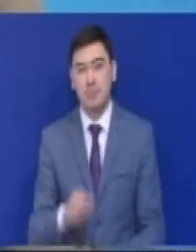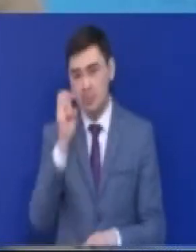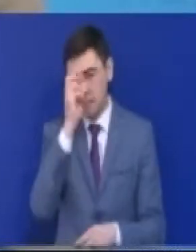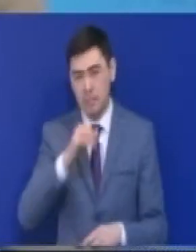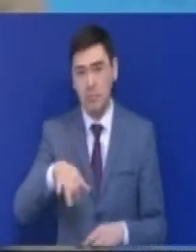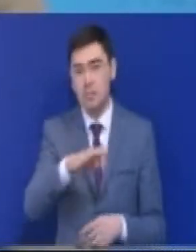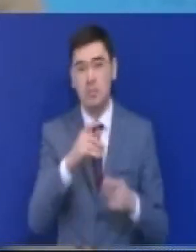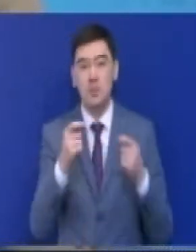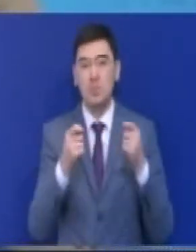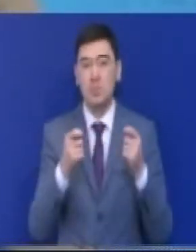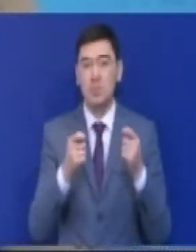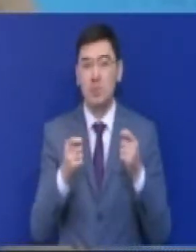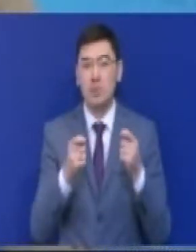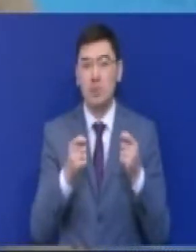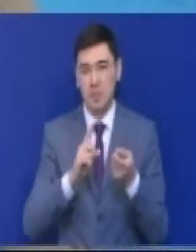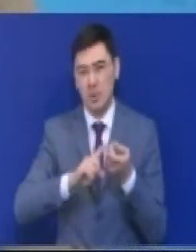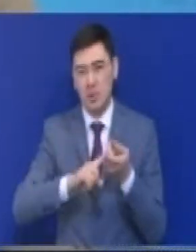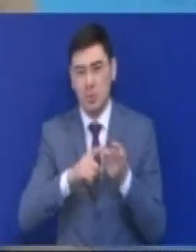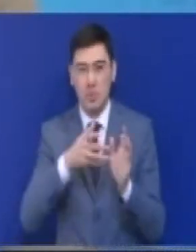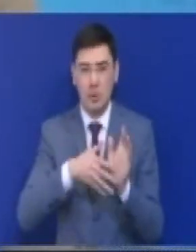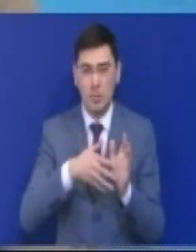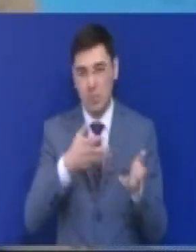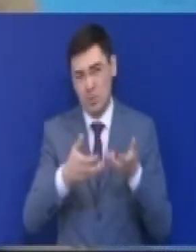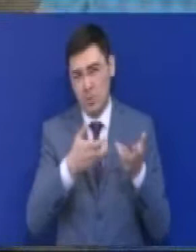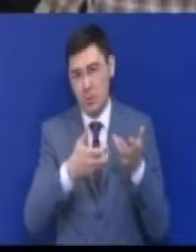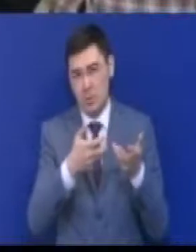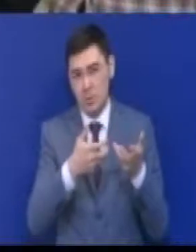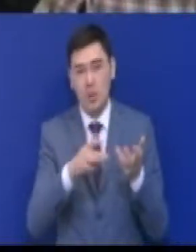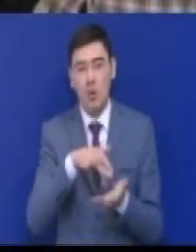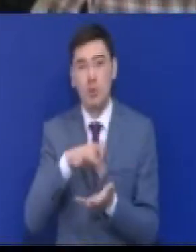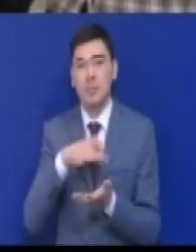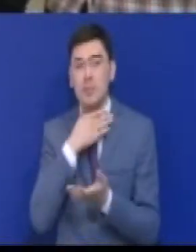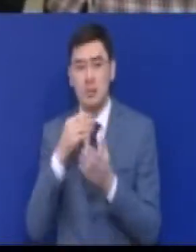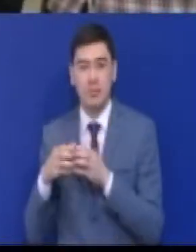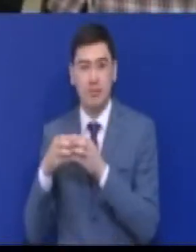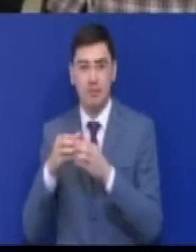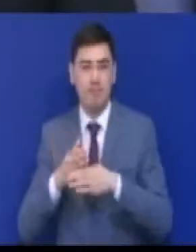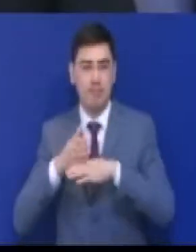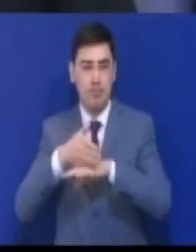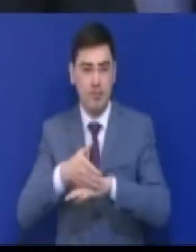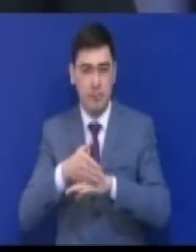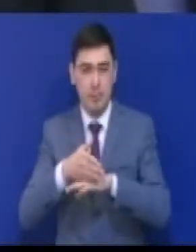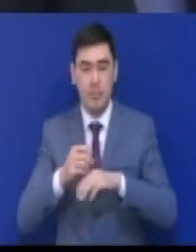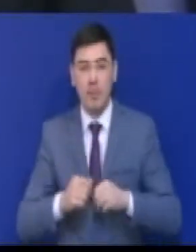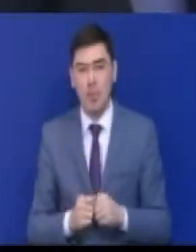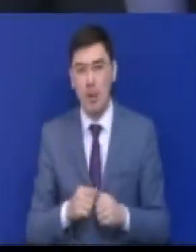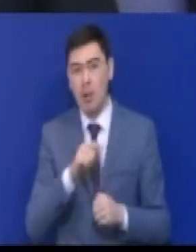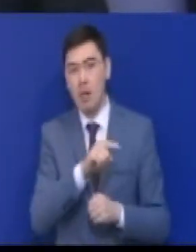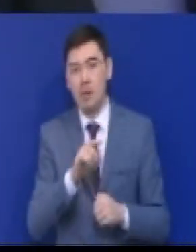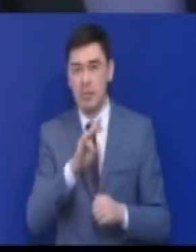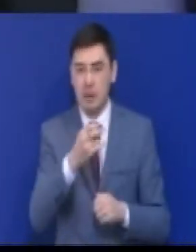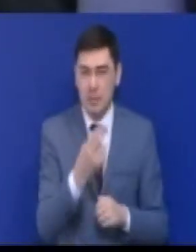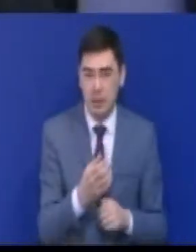Еліміздің жетекші ғылыми зерттеу орталықтарының жетекшілері мен өкілдері семейде болды. Олардың арасында ұлттық